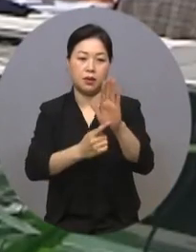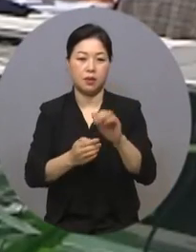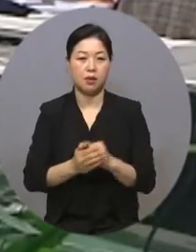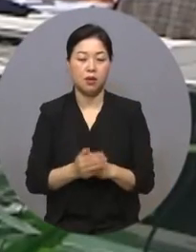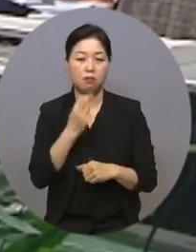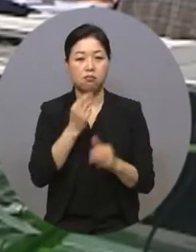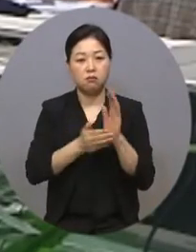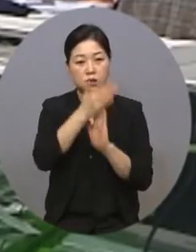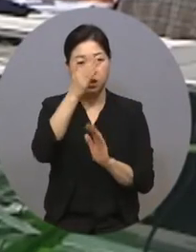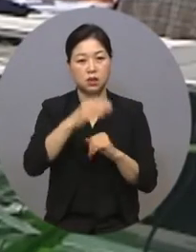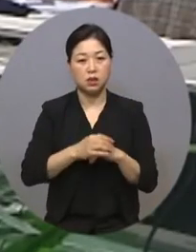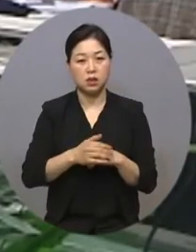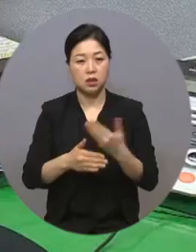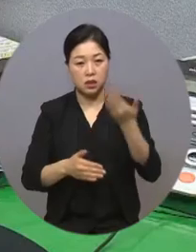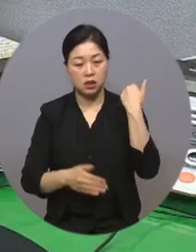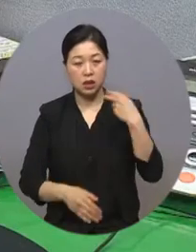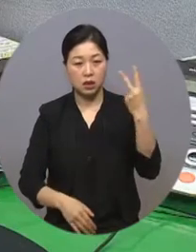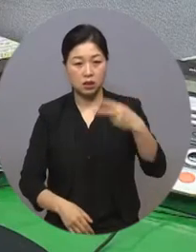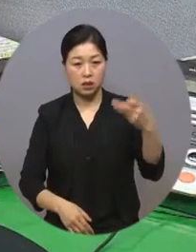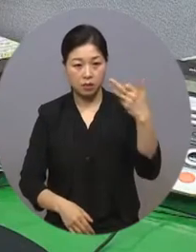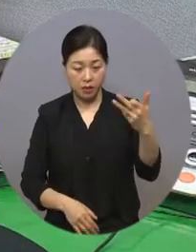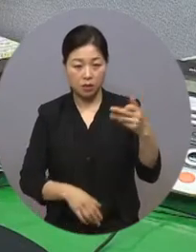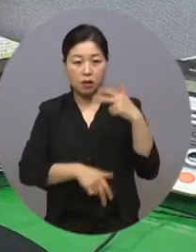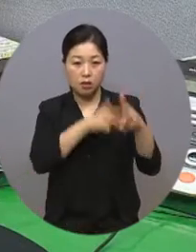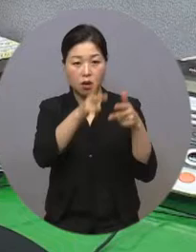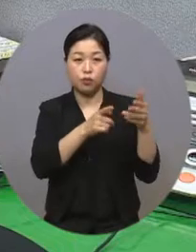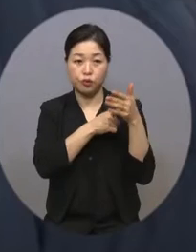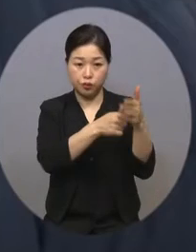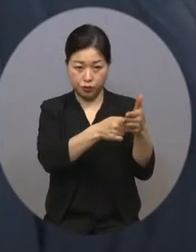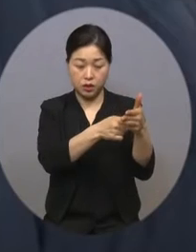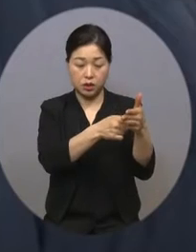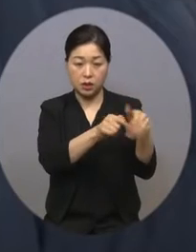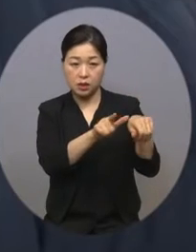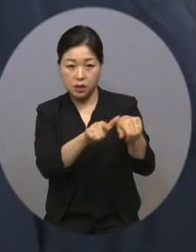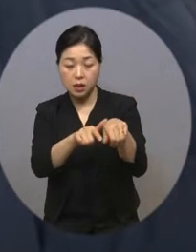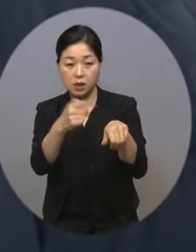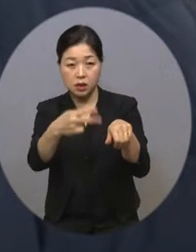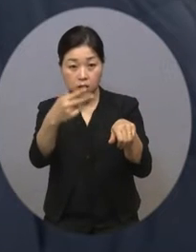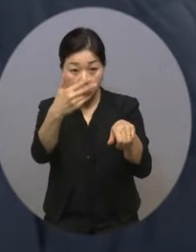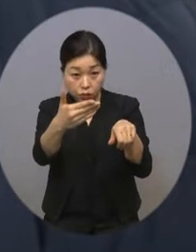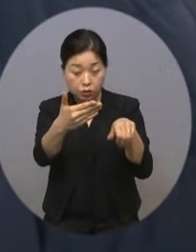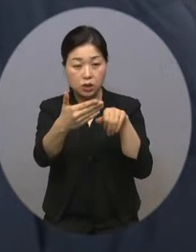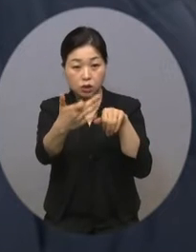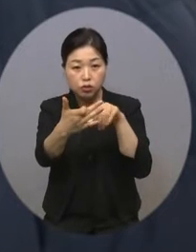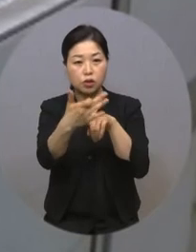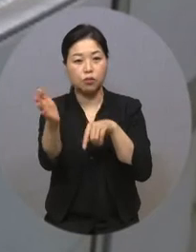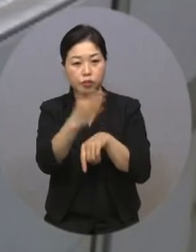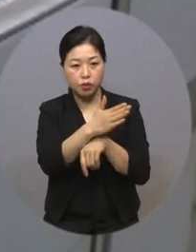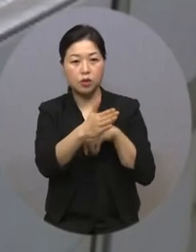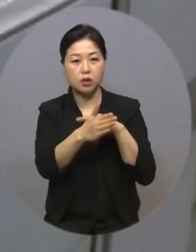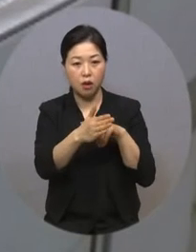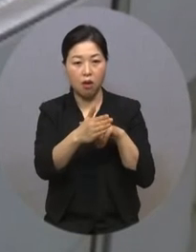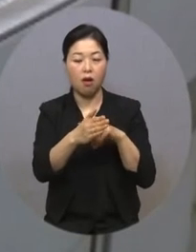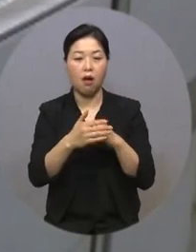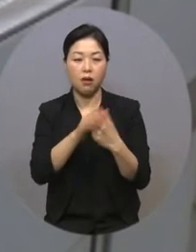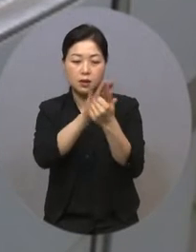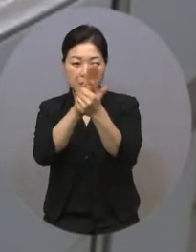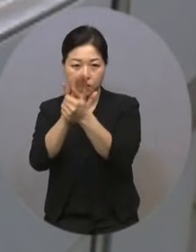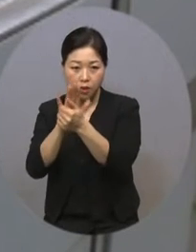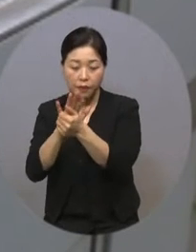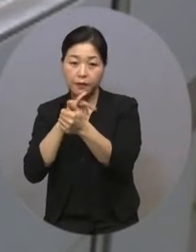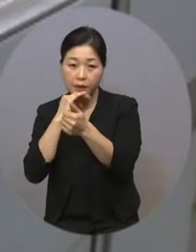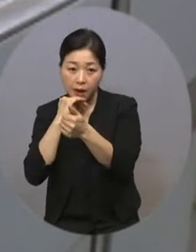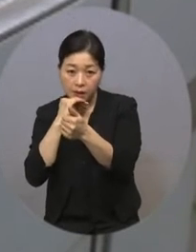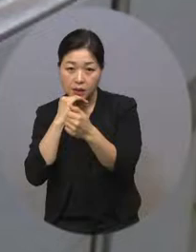서울시는 지난 2018년 사업추진을 시작으로 2019년 부터 연차적으로 지원 대상 연령 확대를 추진해